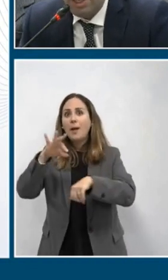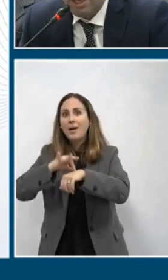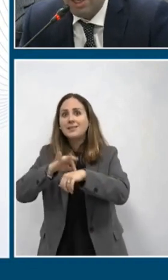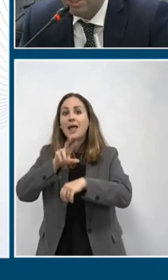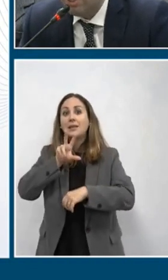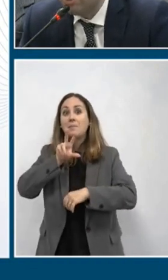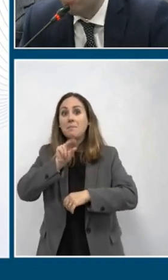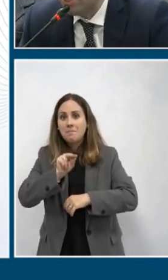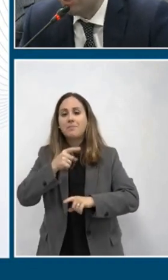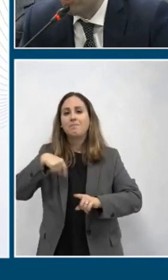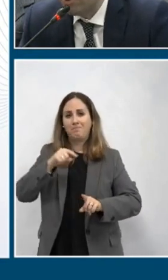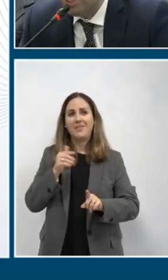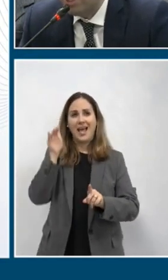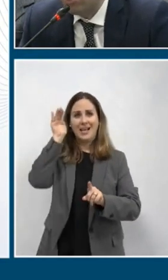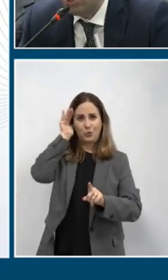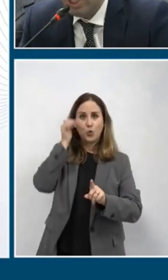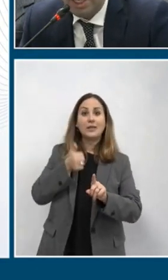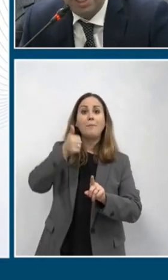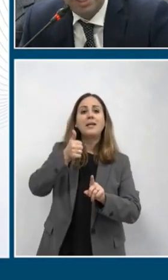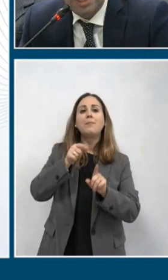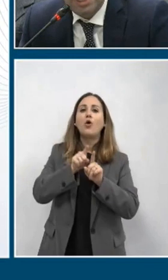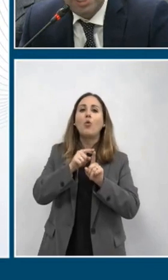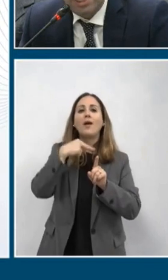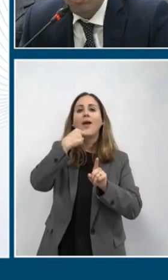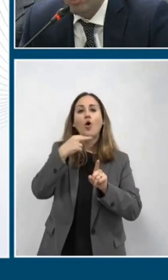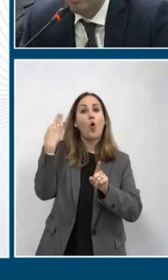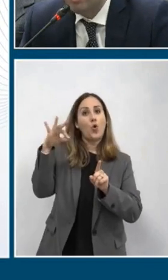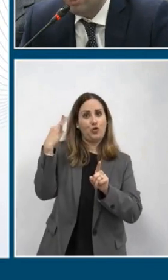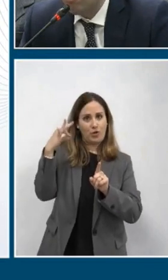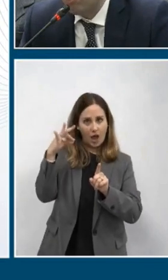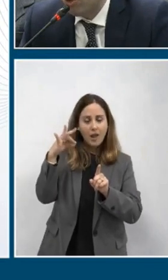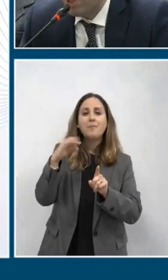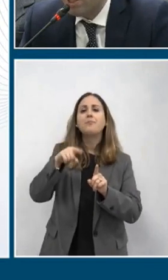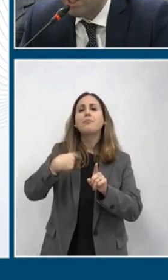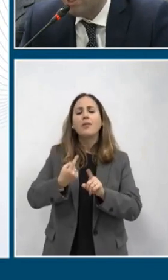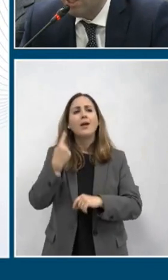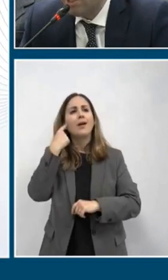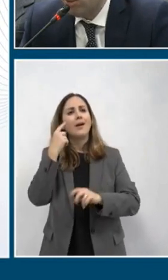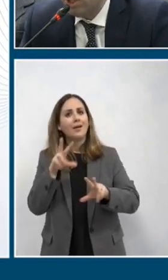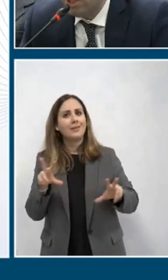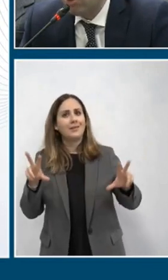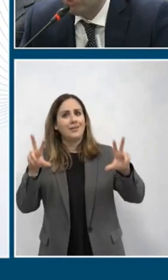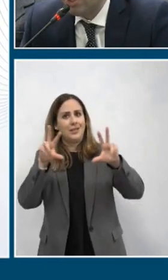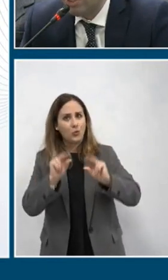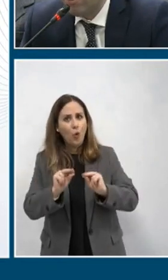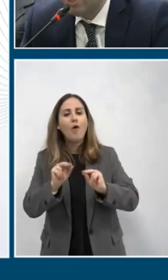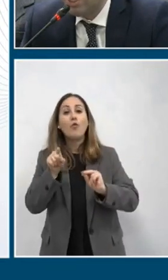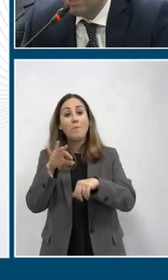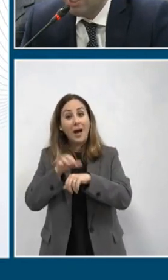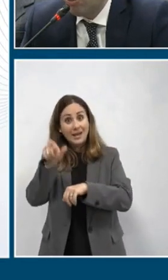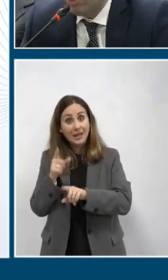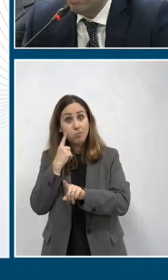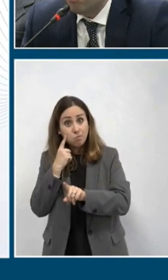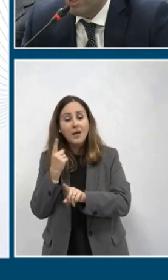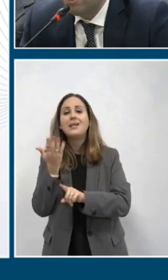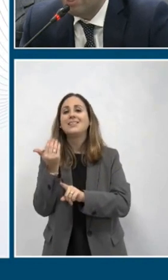prima nel messaggio verbale originale e poi risentiremo questo paziente nei saluti successivi